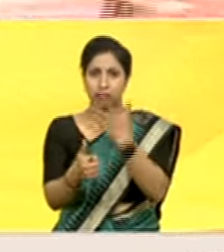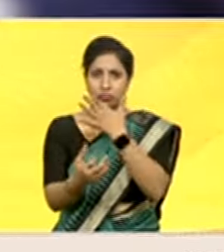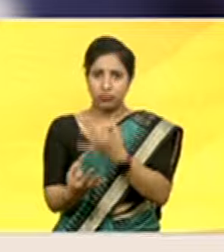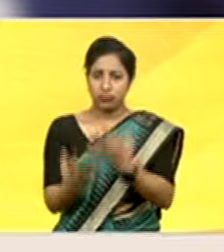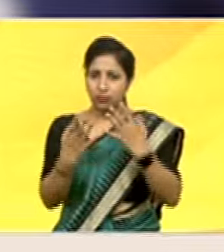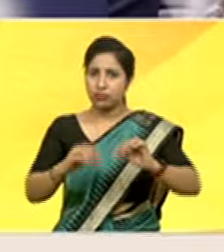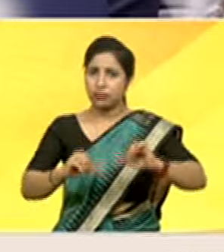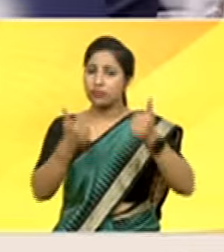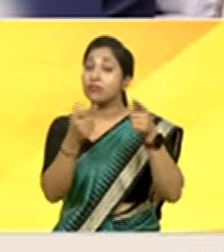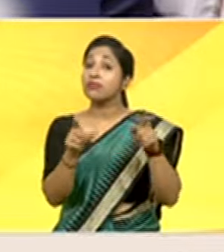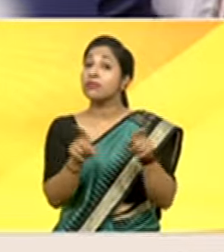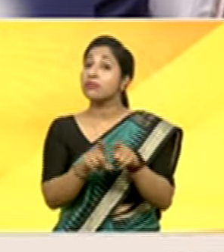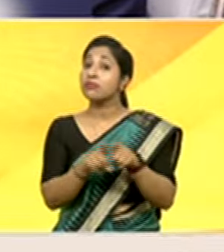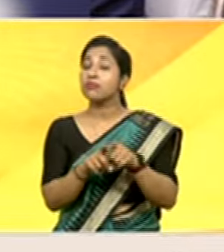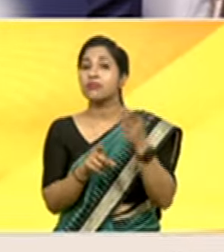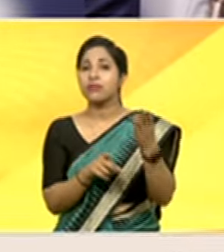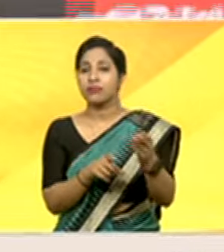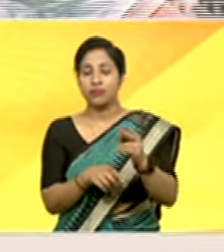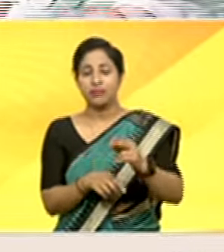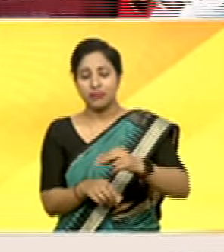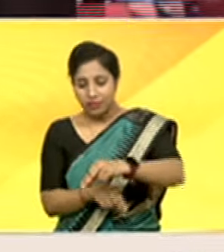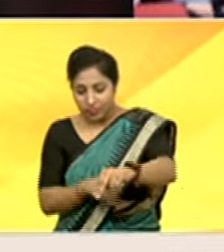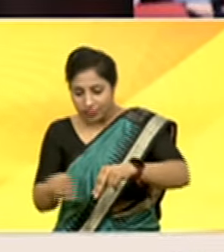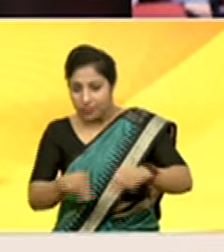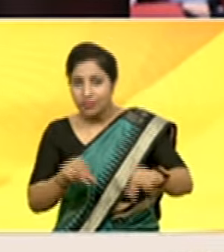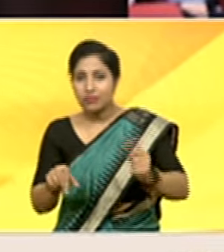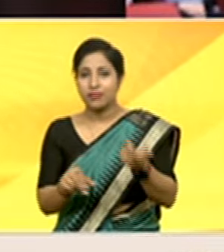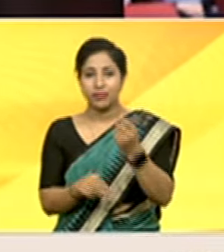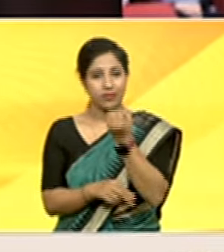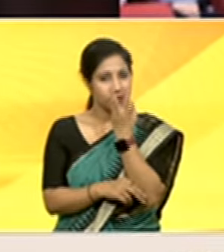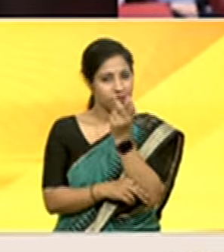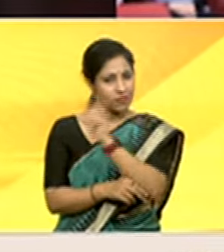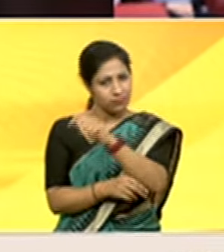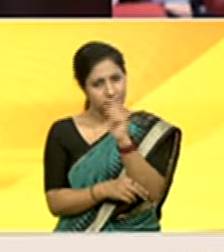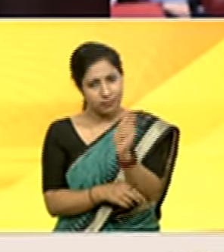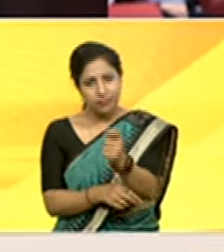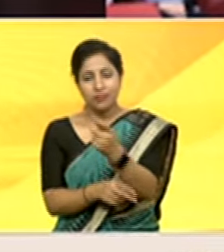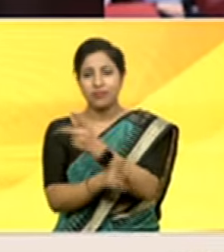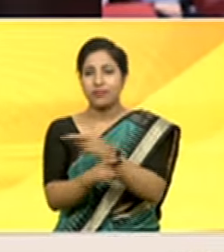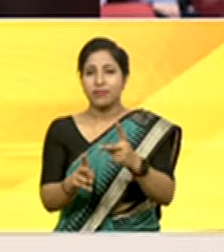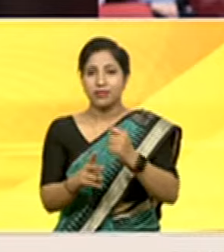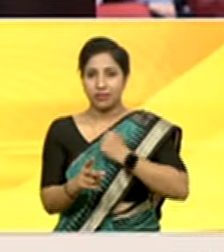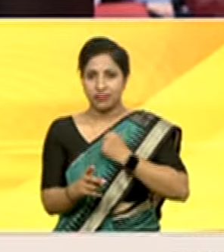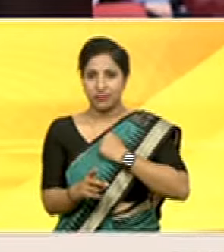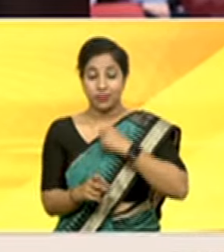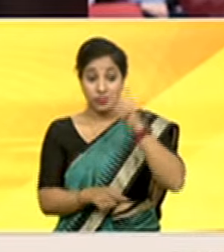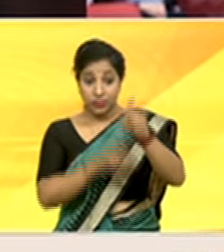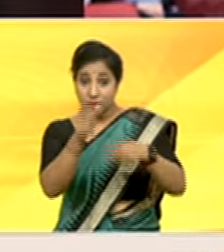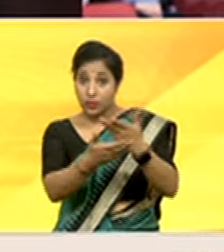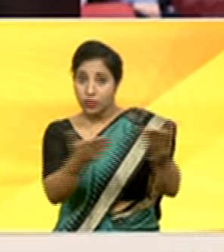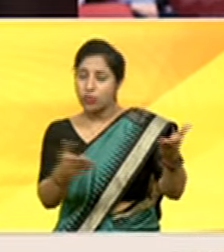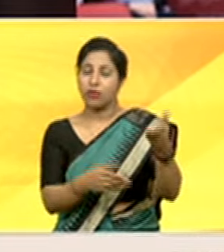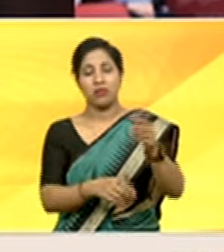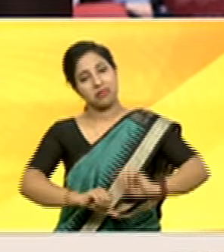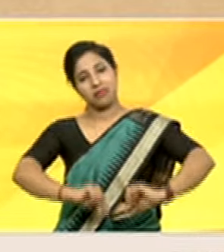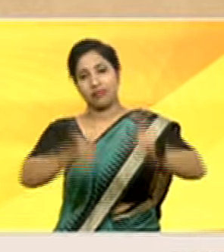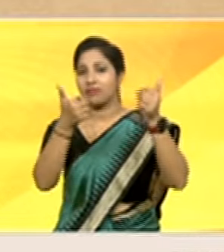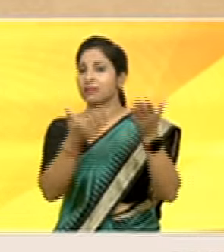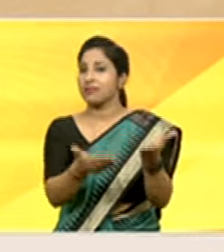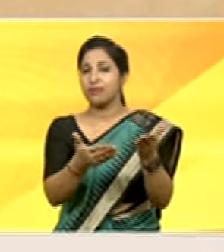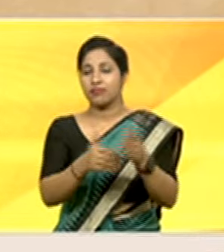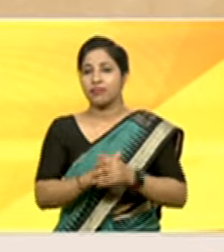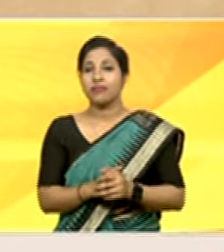वहीं चेस और बेड्मिंटन में भी हमारी खिलाडियों ने परचम लहराया है